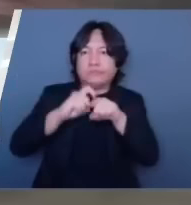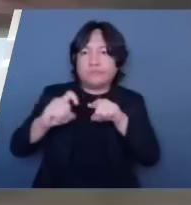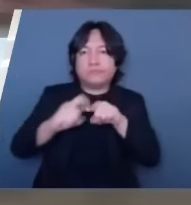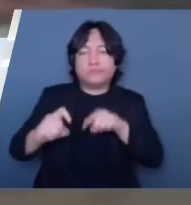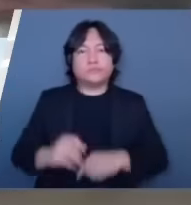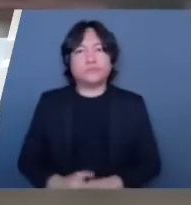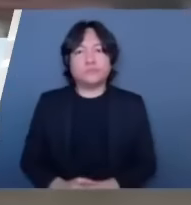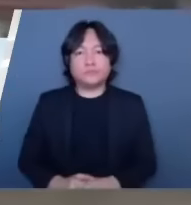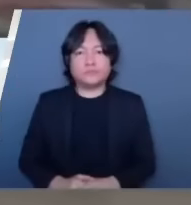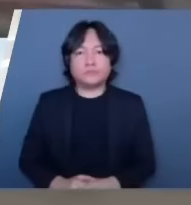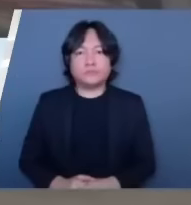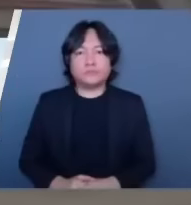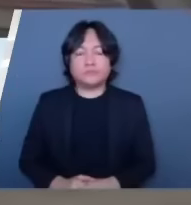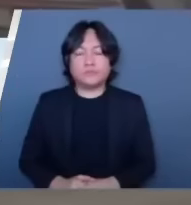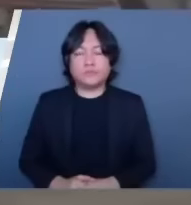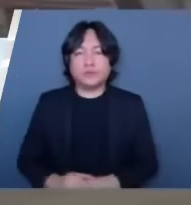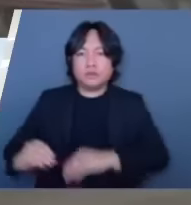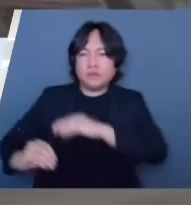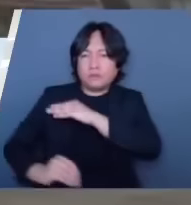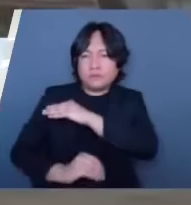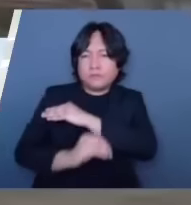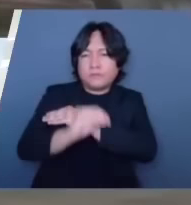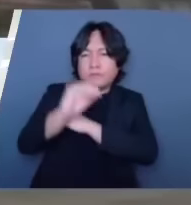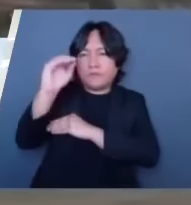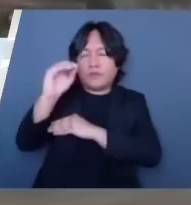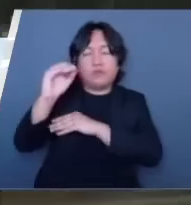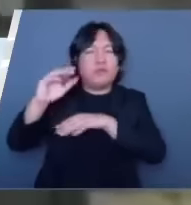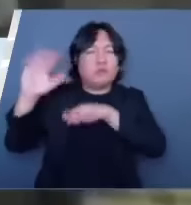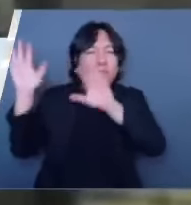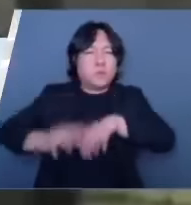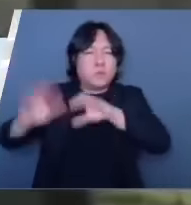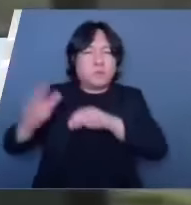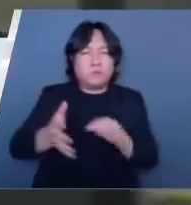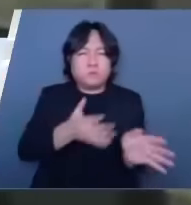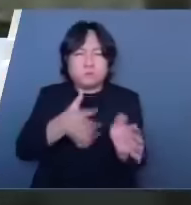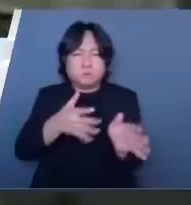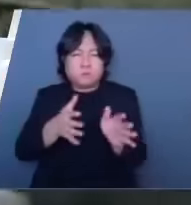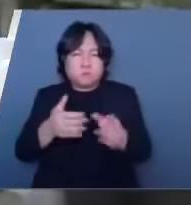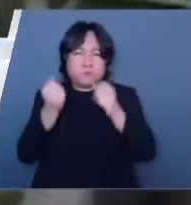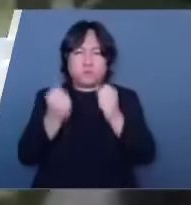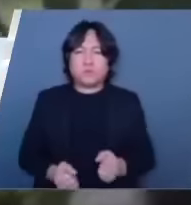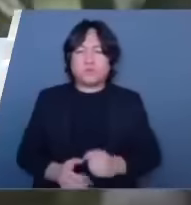Pagputok ng liwanag, mas lumakas pa ang pagbayo ng ulan at hangin.